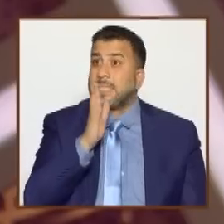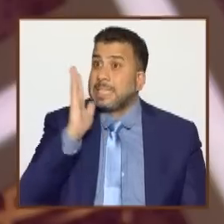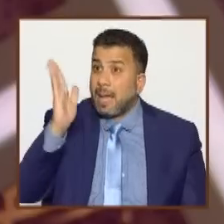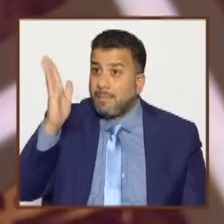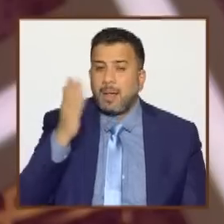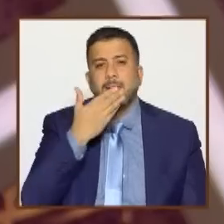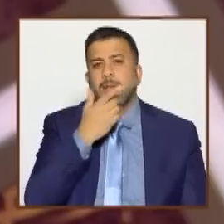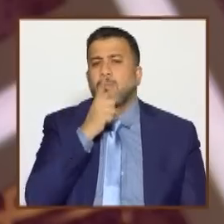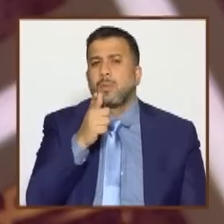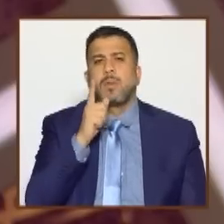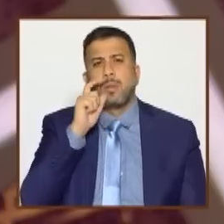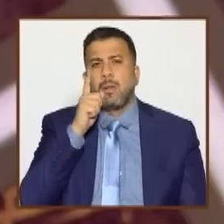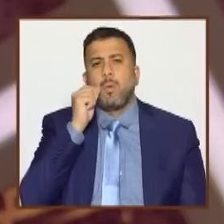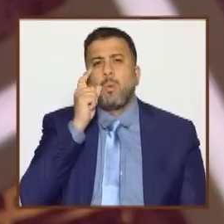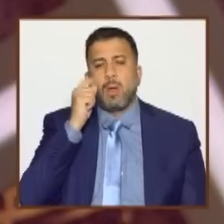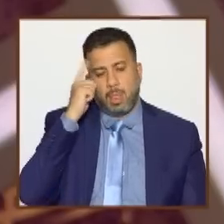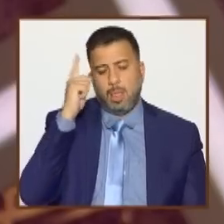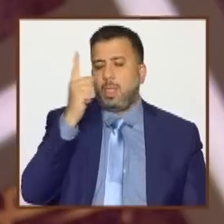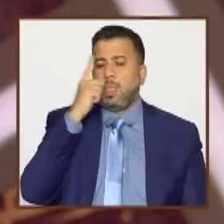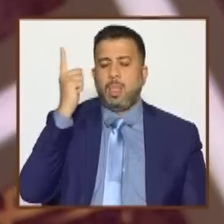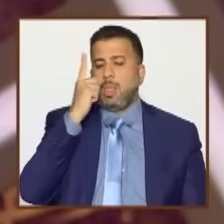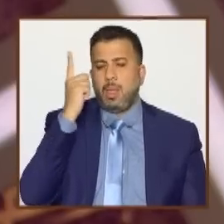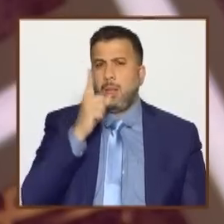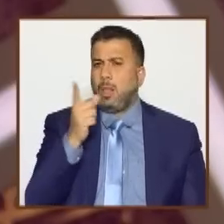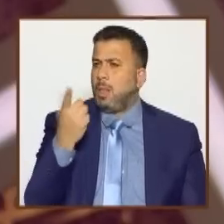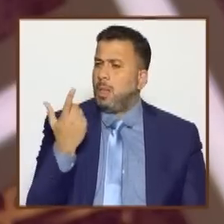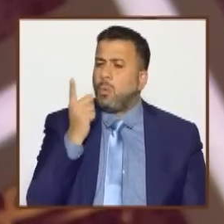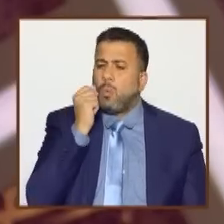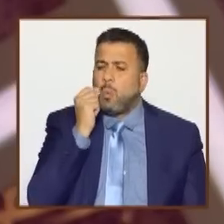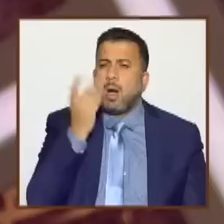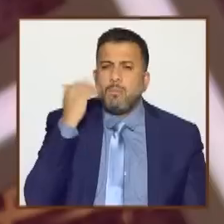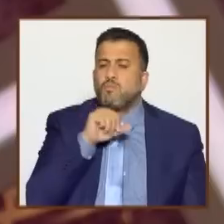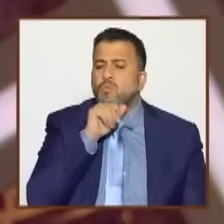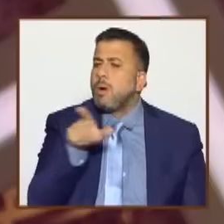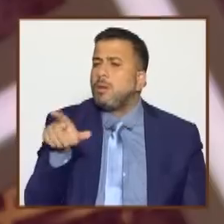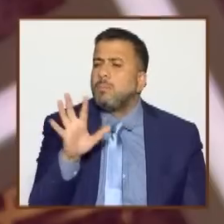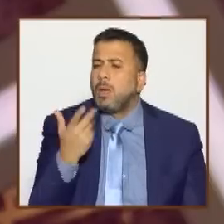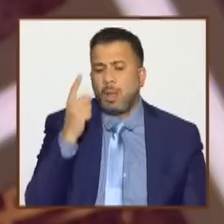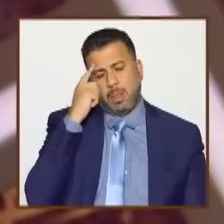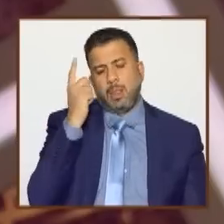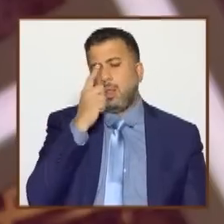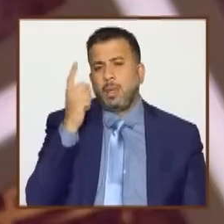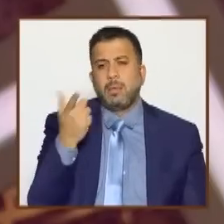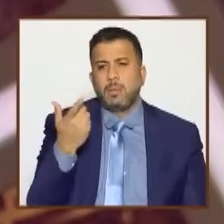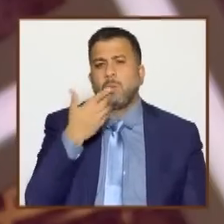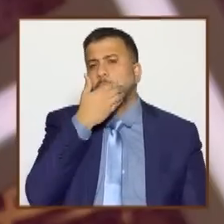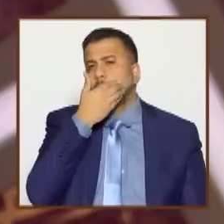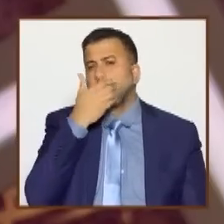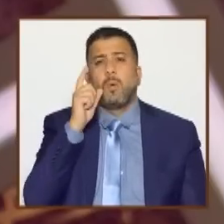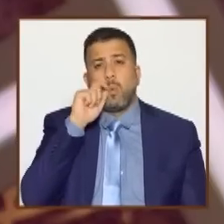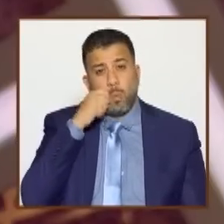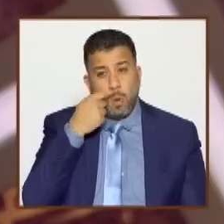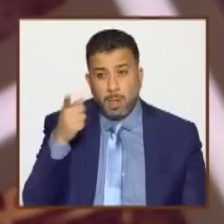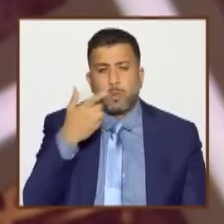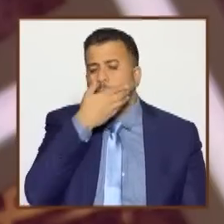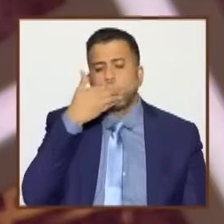ولما ظلل على رجل أغمي عليه حال صومه، سأل النبي عليه الصلاة والسلام: ما بال هؤلاء؟ قالوا: ظللوا رجلا